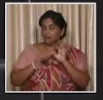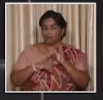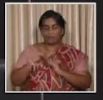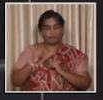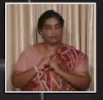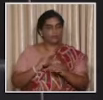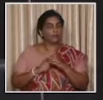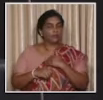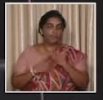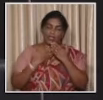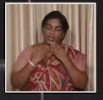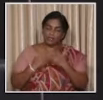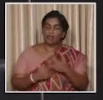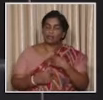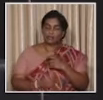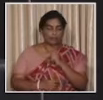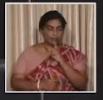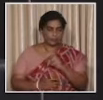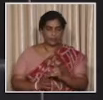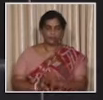இவ்வகையுமா மெம